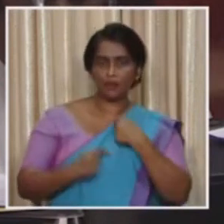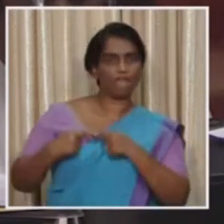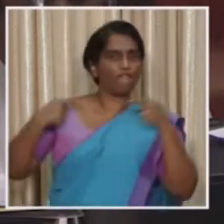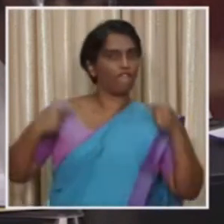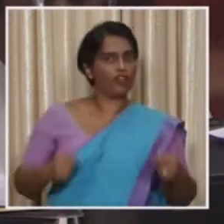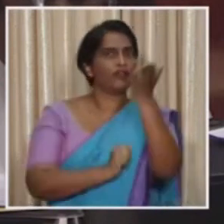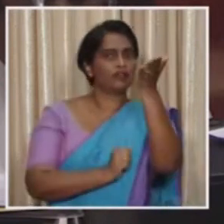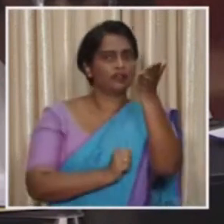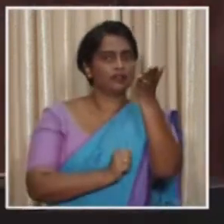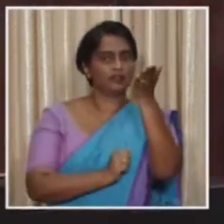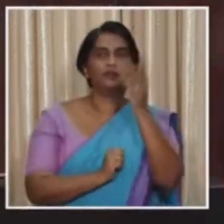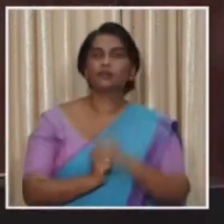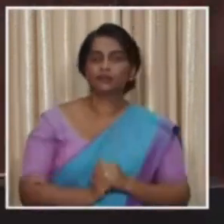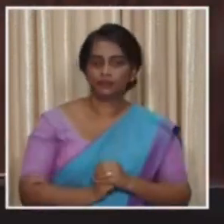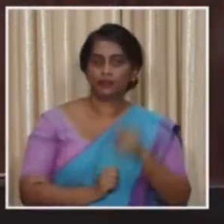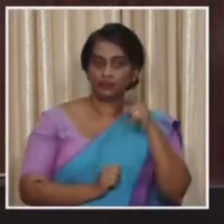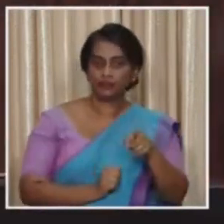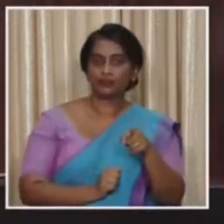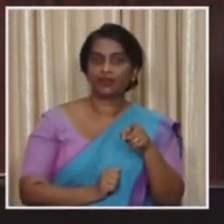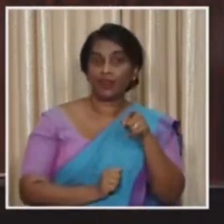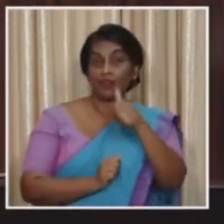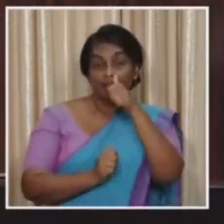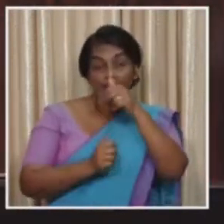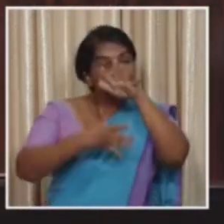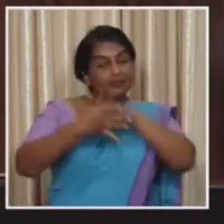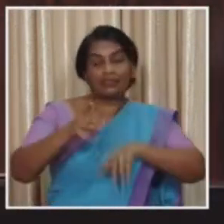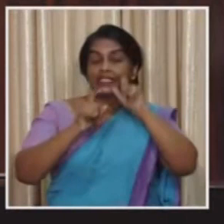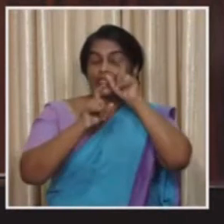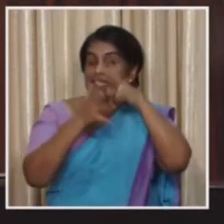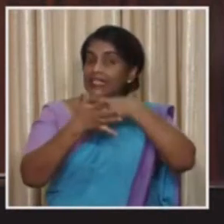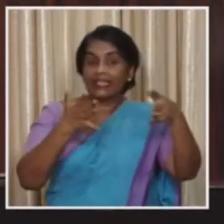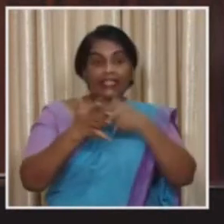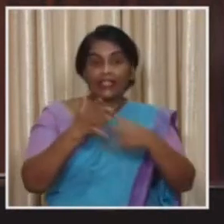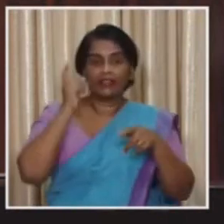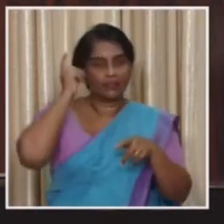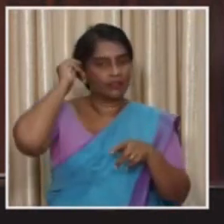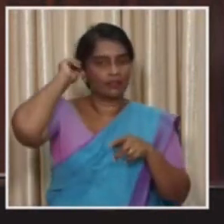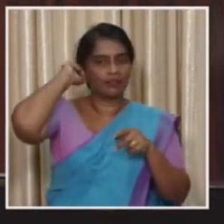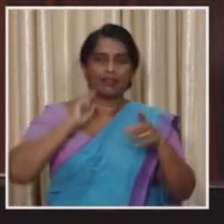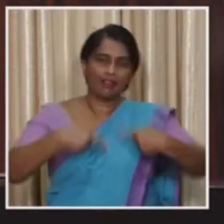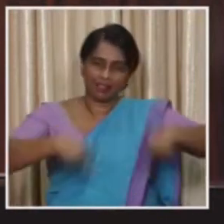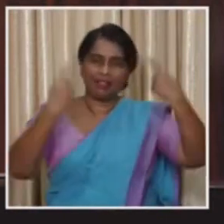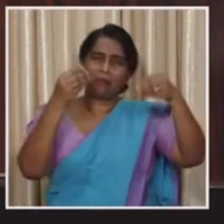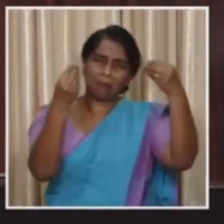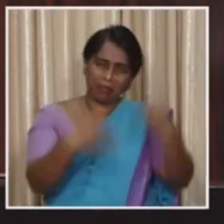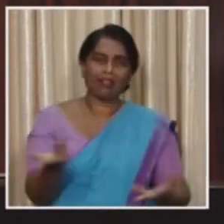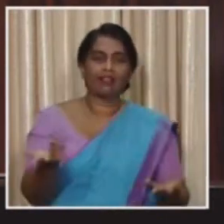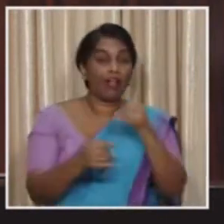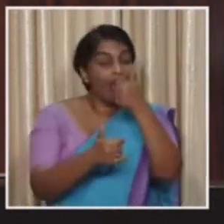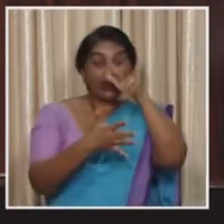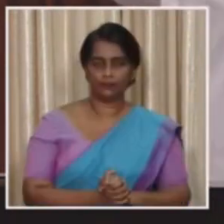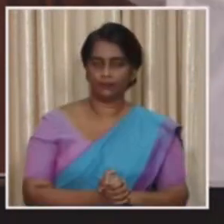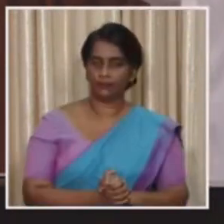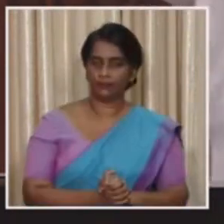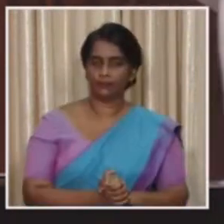කරන පුද්ගලෙක් බවට පත් වෙනවා. ඔබතුමා මේ නිවේදනය හරියට කියවන්න හරියට කියවන්න මේ තර්කේ බොහොම සරලයි. මේක හරියට කියවලා